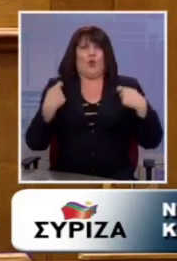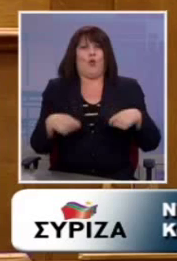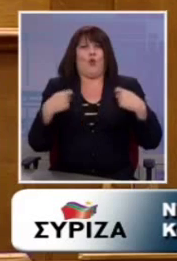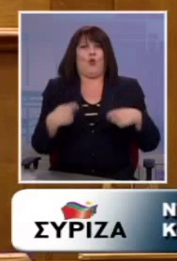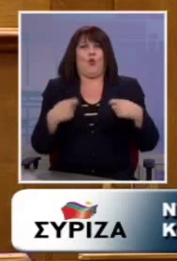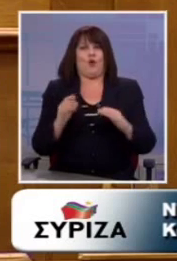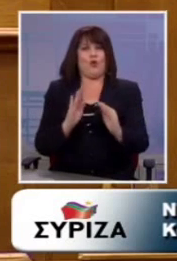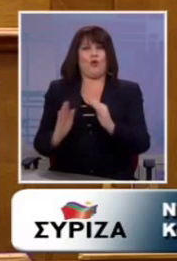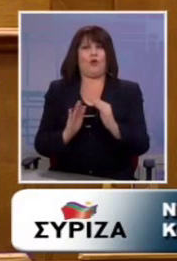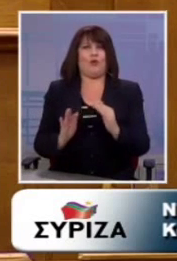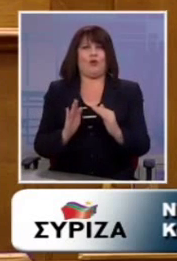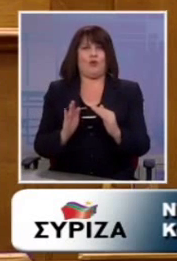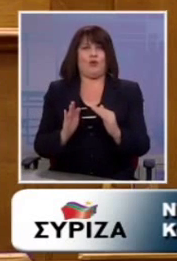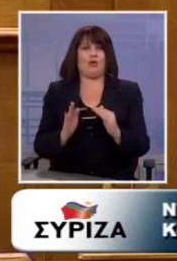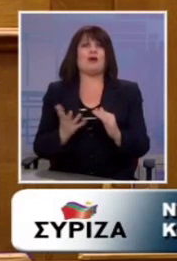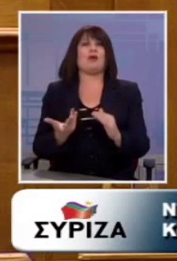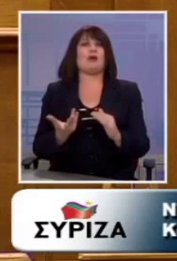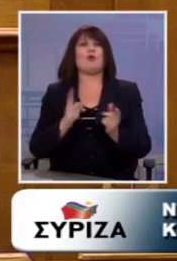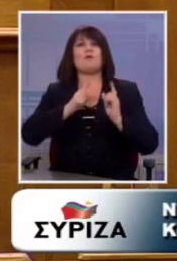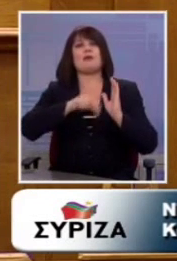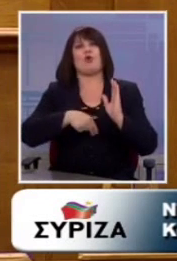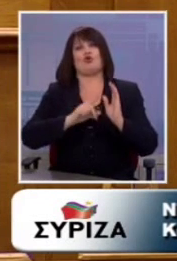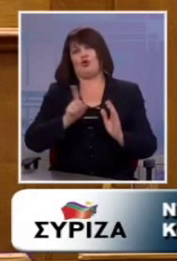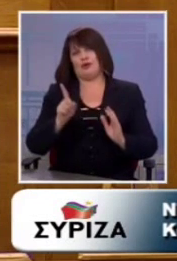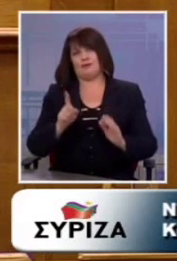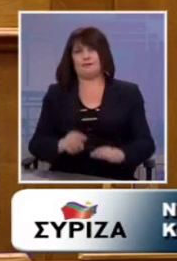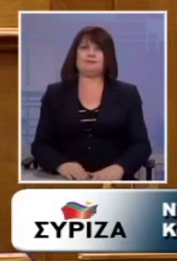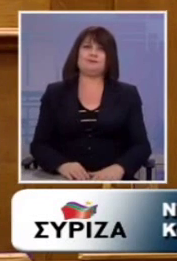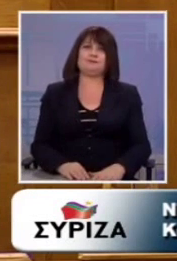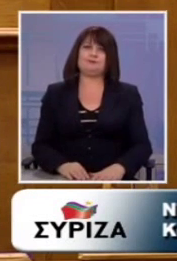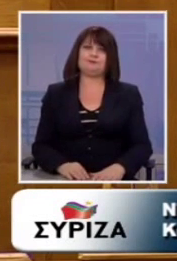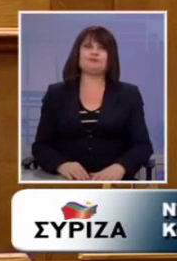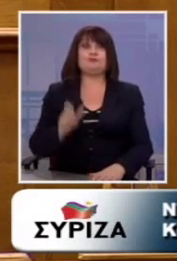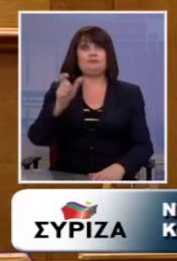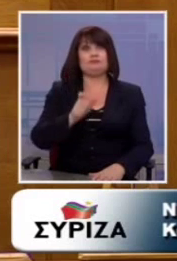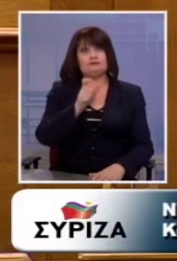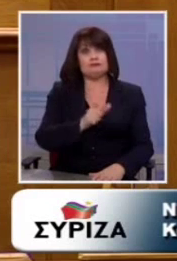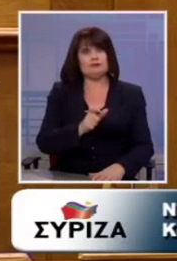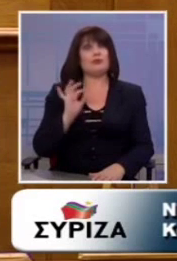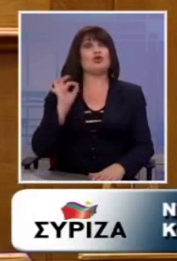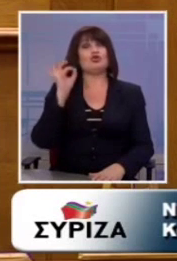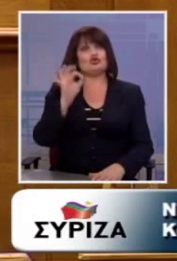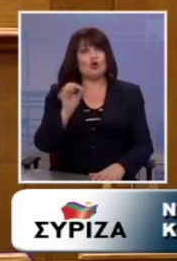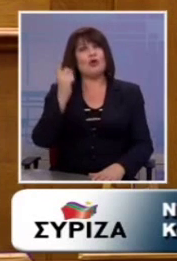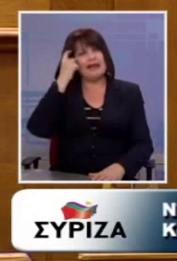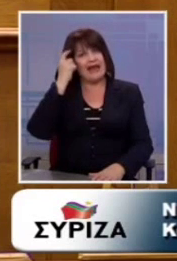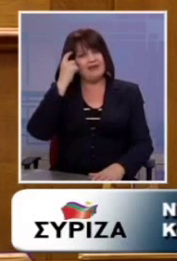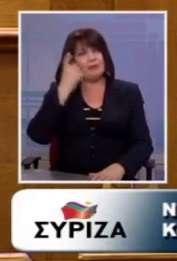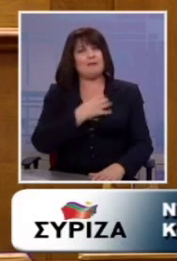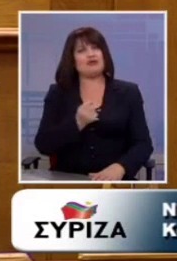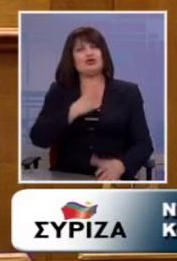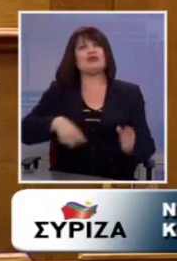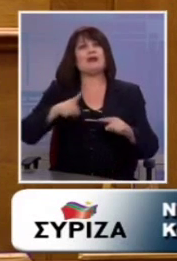και ευνοημένων από τα καθεστώτα των μνημονίων. Με αυτήν τη συνείδηση λοιπόν και την επιδίωξη, έχουμε εμπιστοσύνη στο